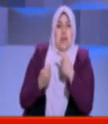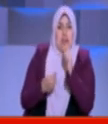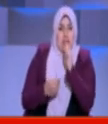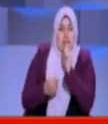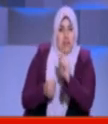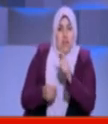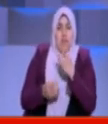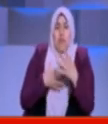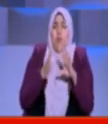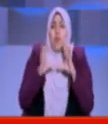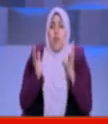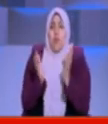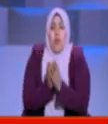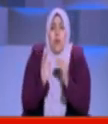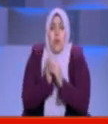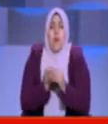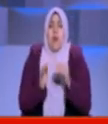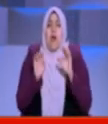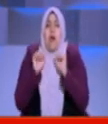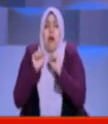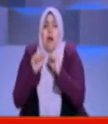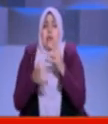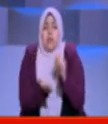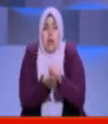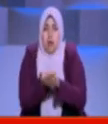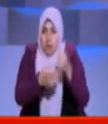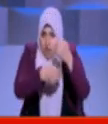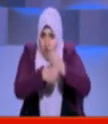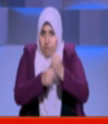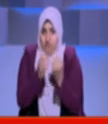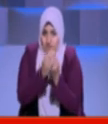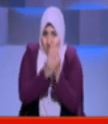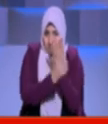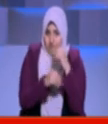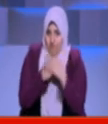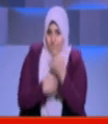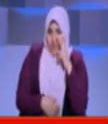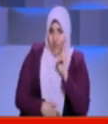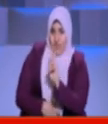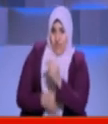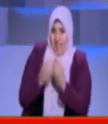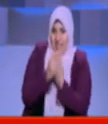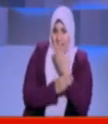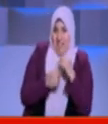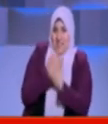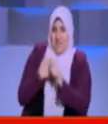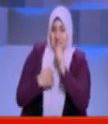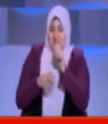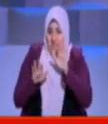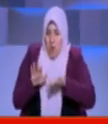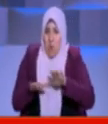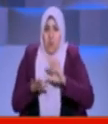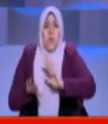مستوفيا الحدود المرتبطة بالإجراءات الاحترازية، مرتديا هذا القفاز الذي كان يتحدث إلى الحضور الذي كان من